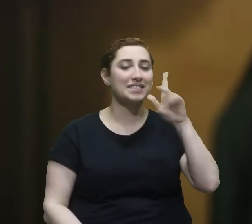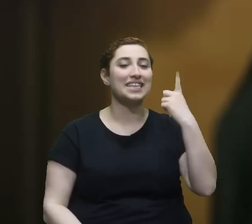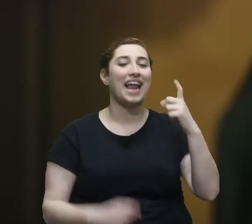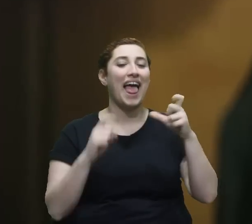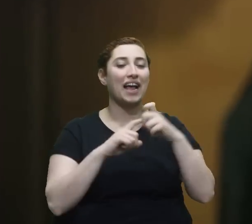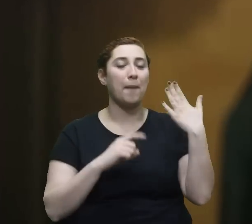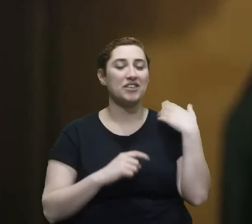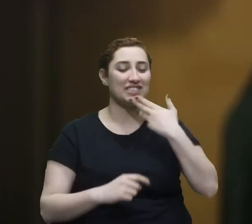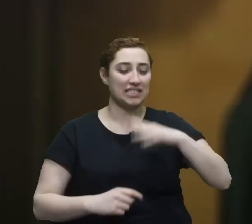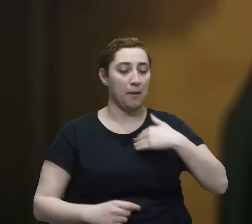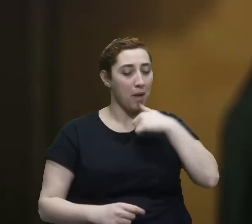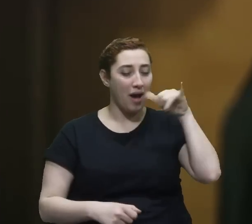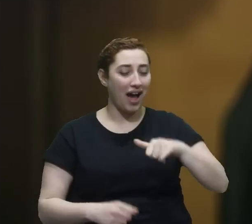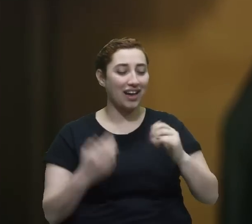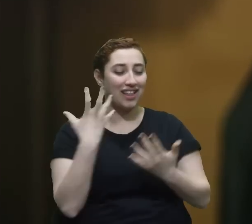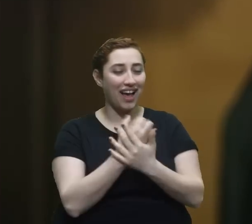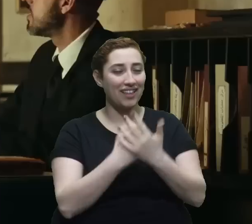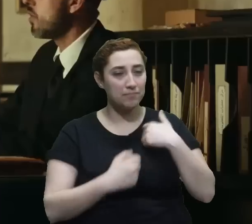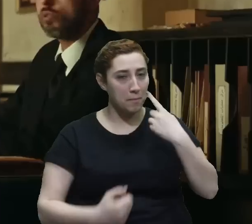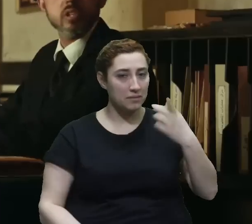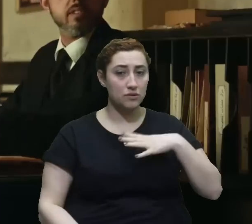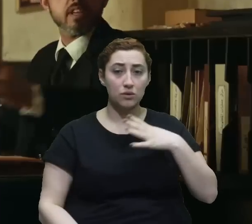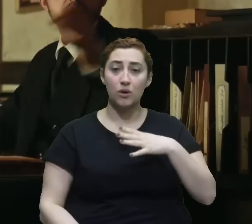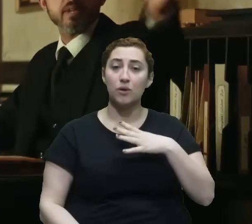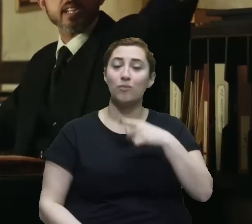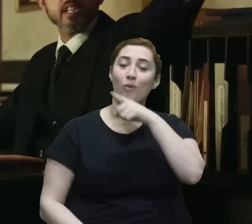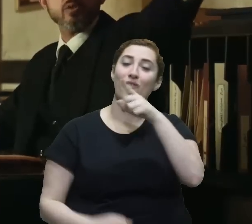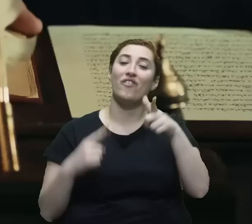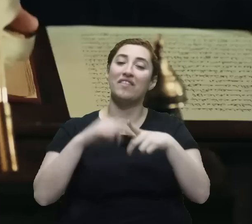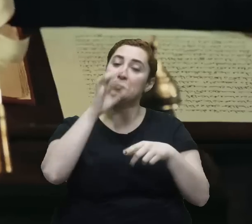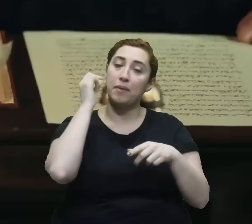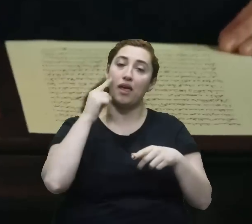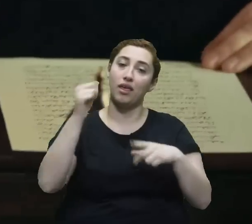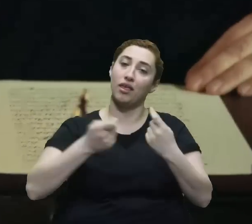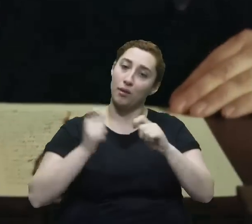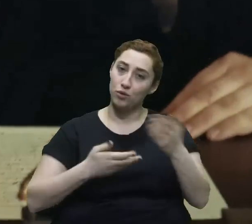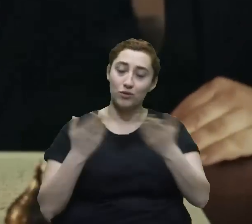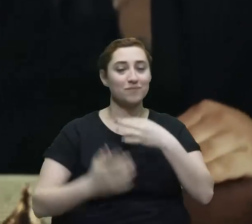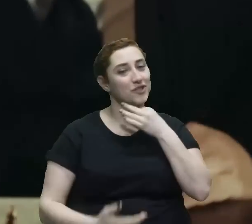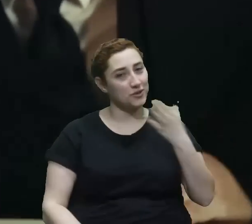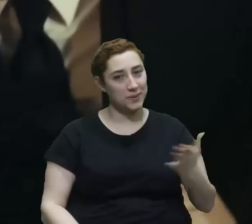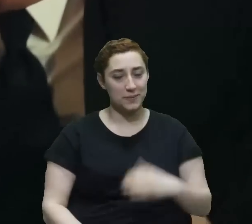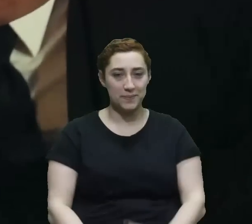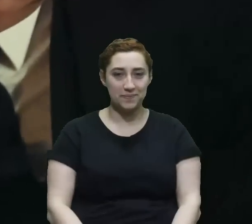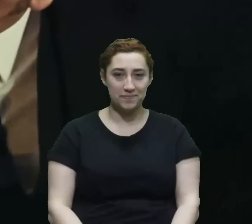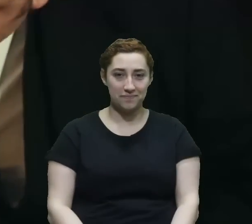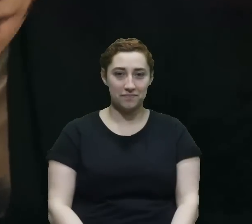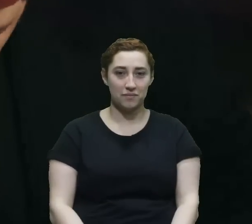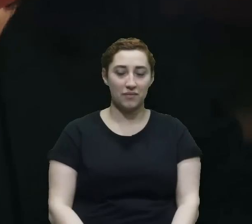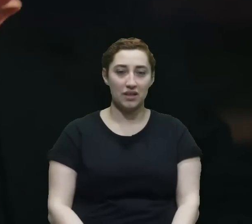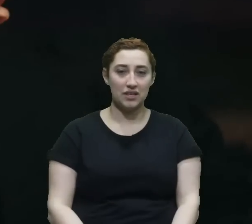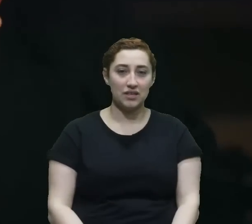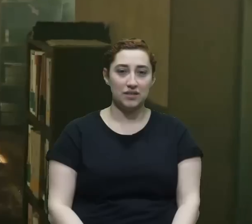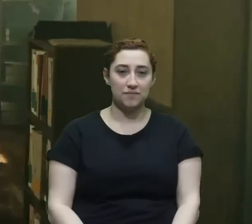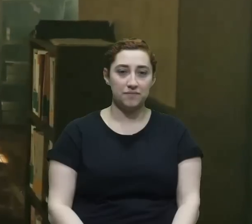Ekrem Paşa'nın kızıyım. Babamla ilgili kayıtlara bakmak istiyorum. Onunla Fevzi Bey ilgileniyor. Buyurun. Teşekkür